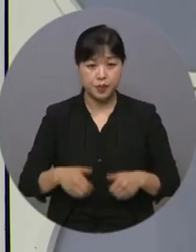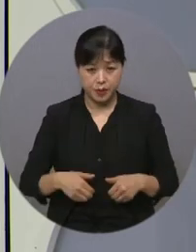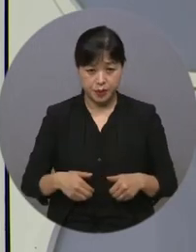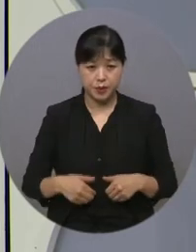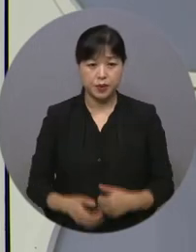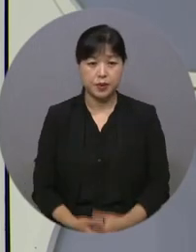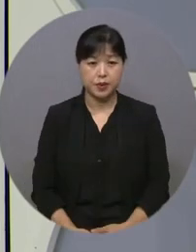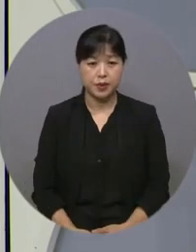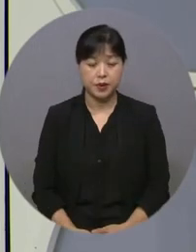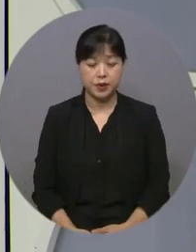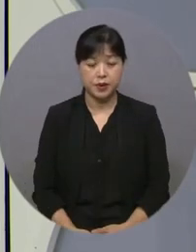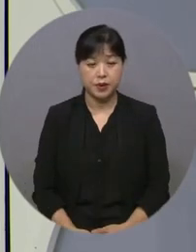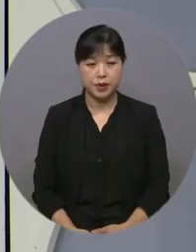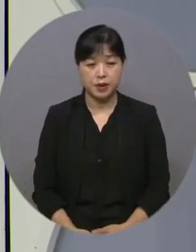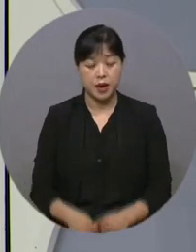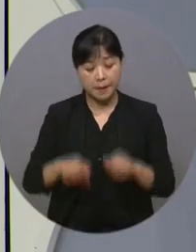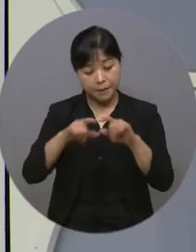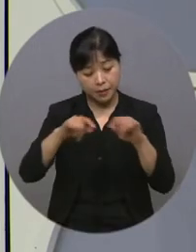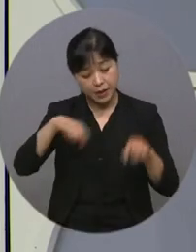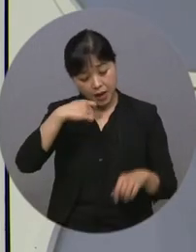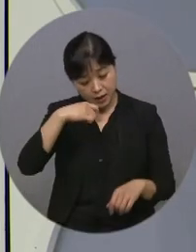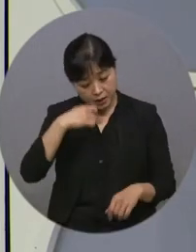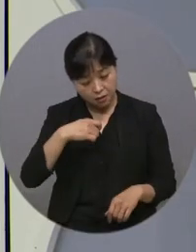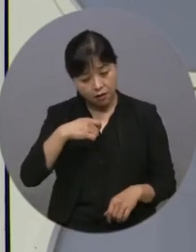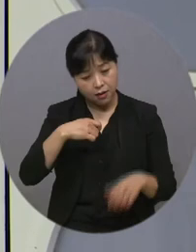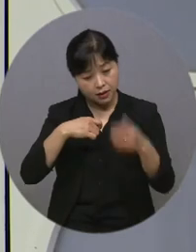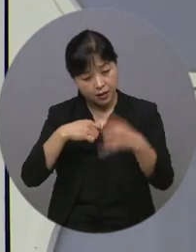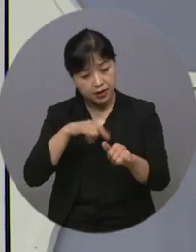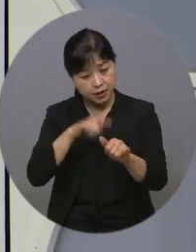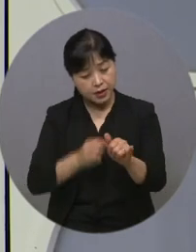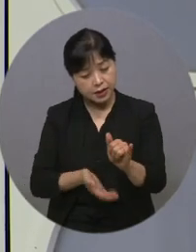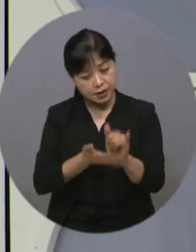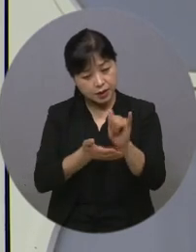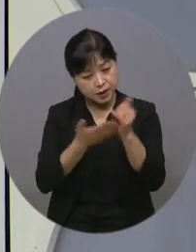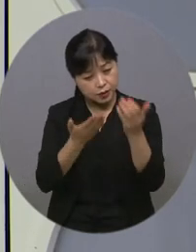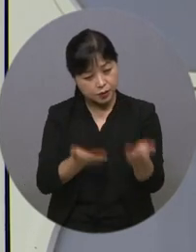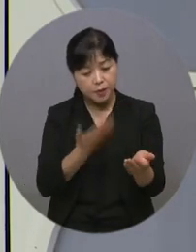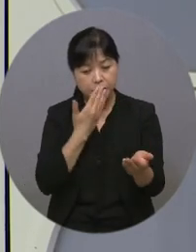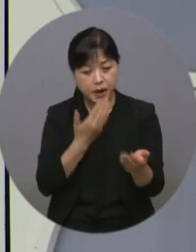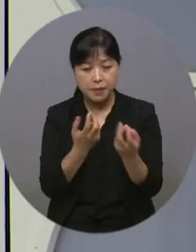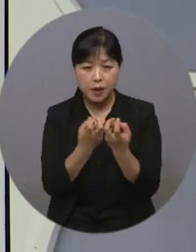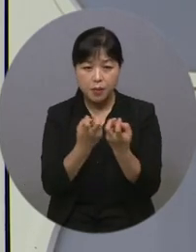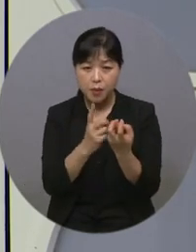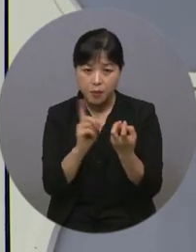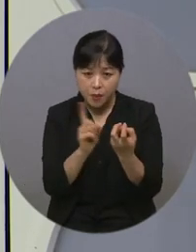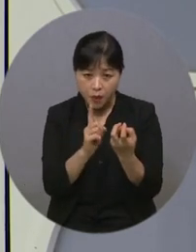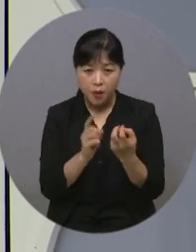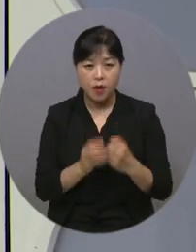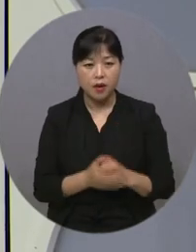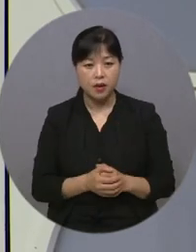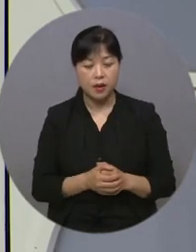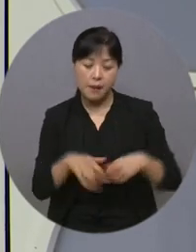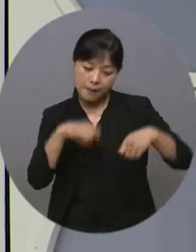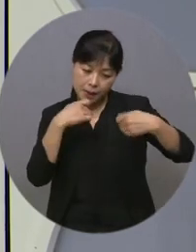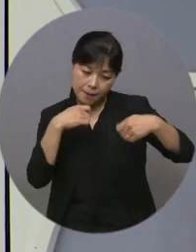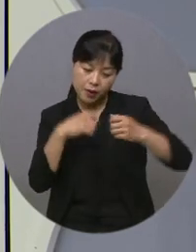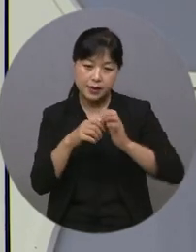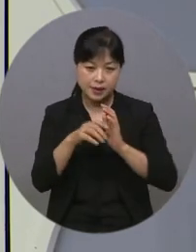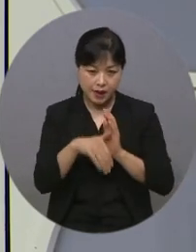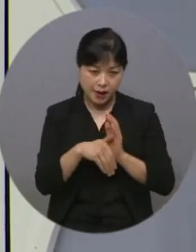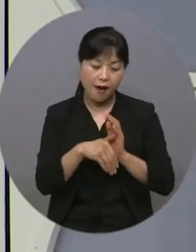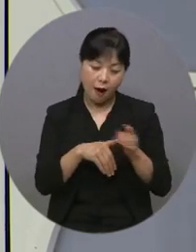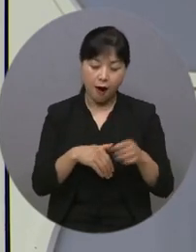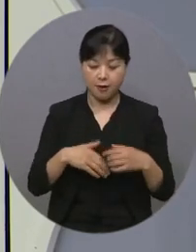아이에게 무슨 칭찬을 해줄까 해서 밥상에서 스며들어가는 칭찬을